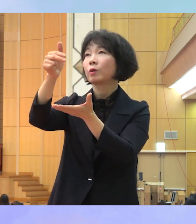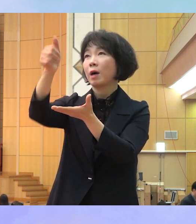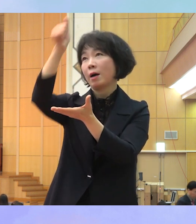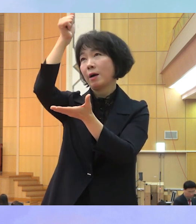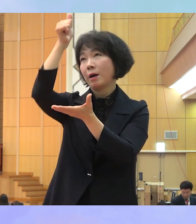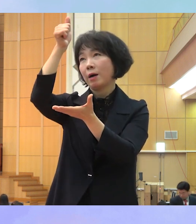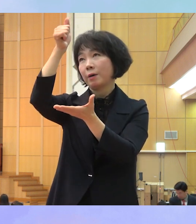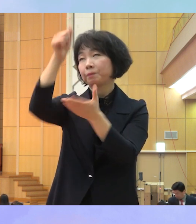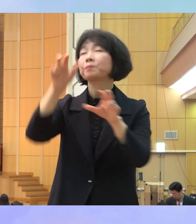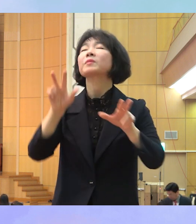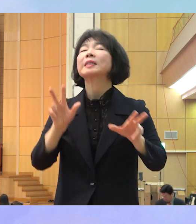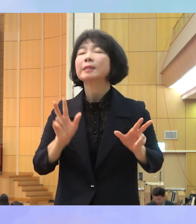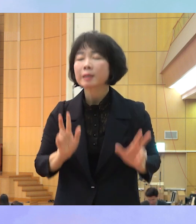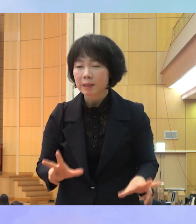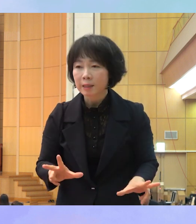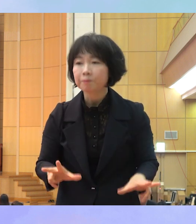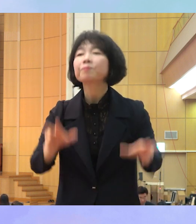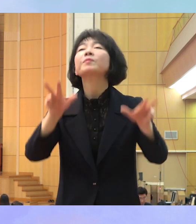주가